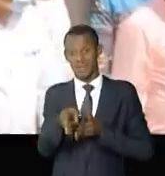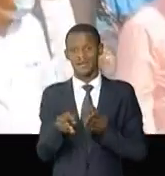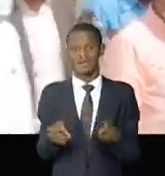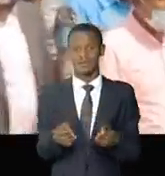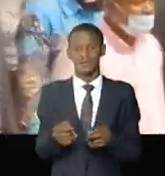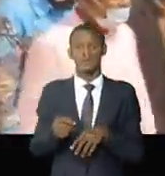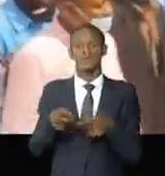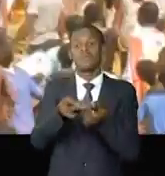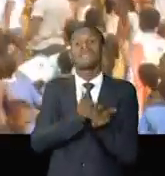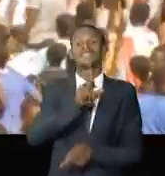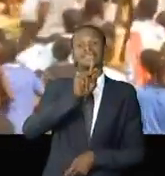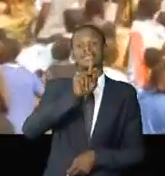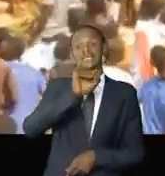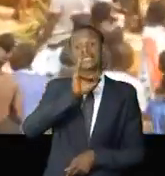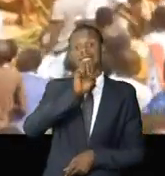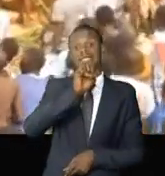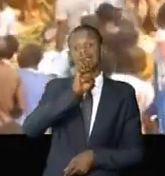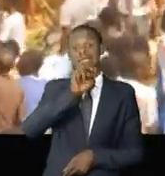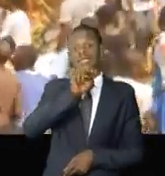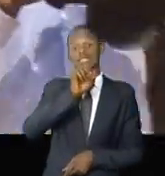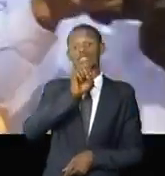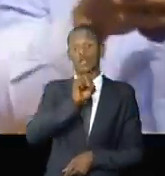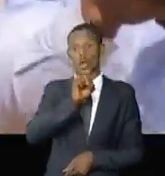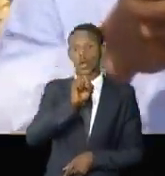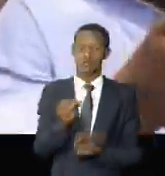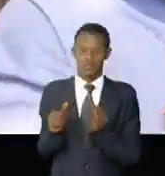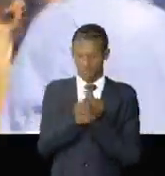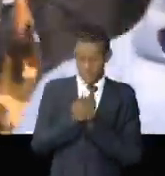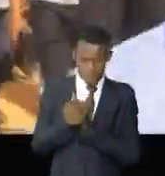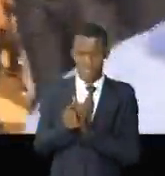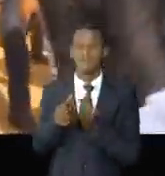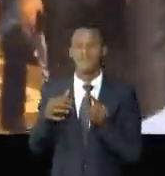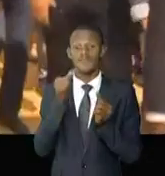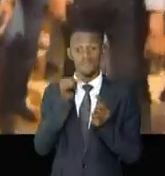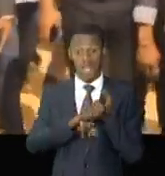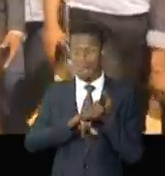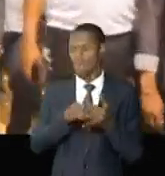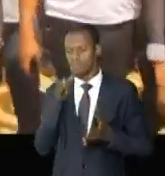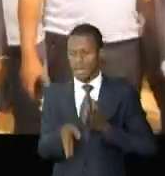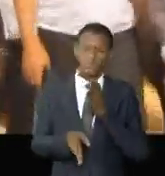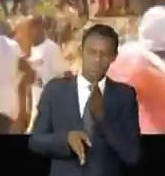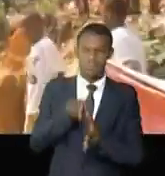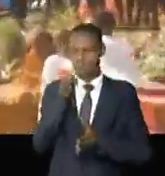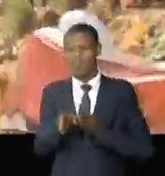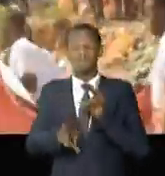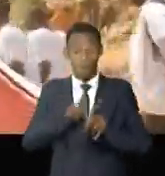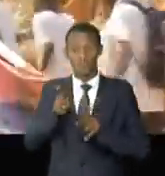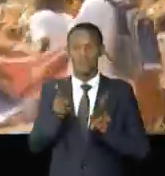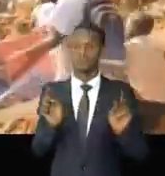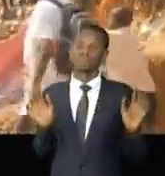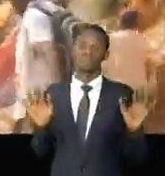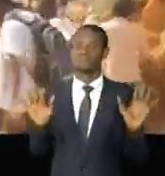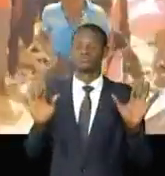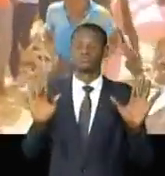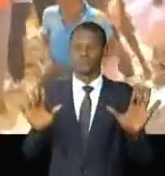de plomb de plus de 4 km pour mieux communier avec sa base. Tout au long de son passage, les habitants de Kinshasa scandaient